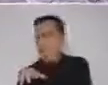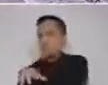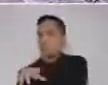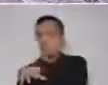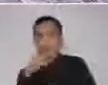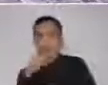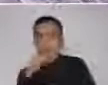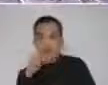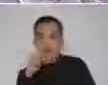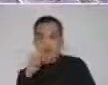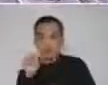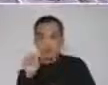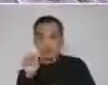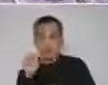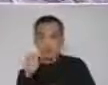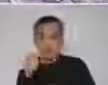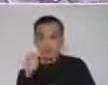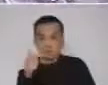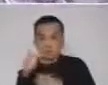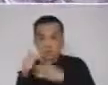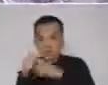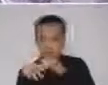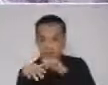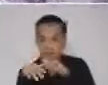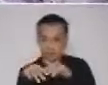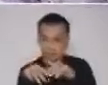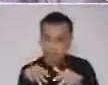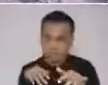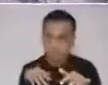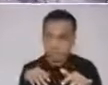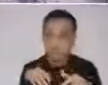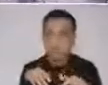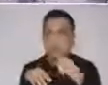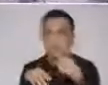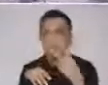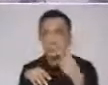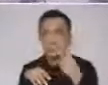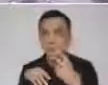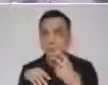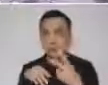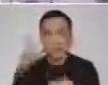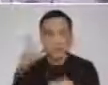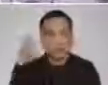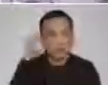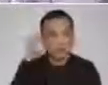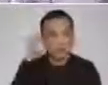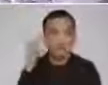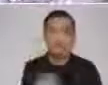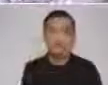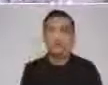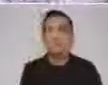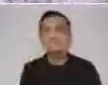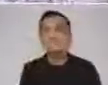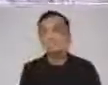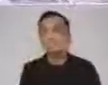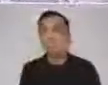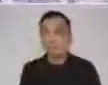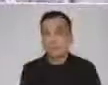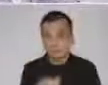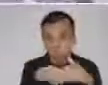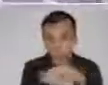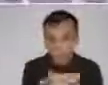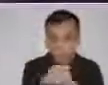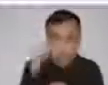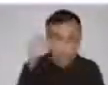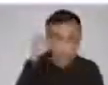northbound ay meron lamang onting pagsikip doon sa mga tunnels and flyovers. Pero pagkalampas naman ay dire-diretso naman ang inyong